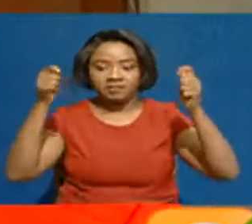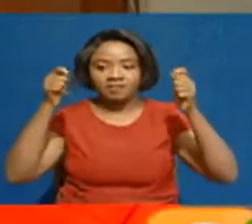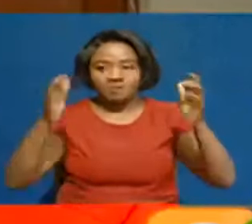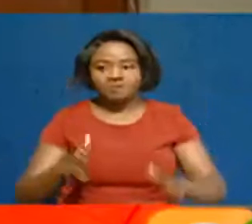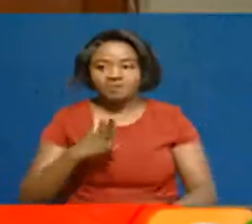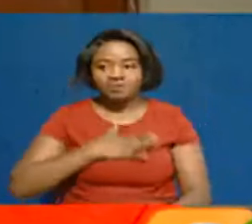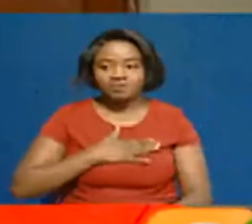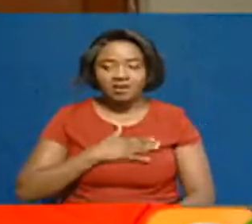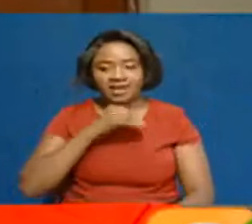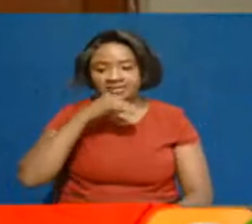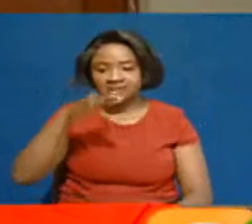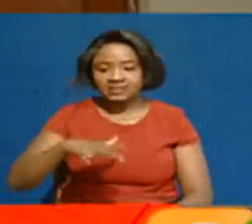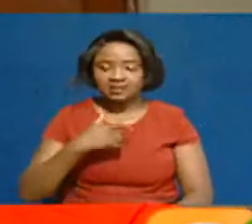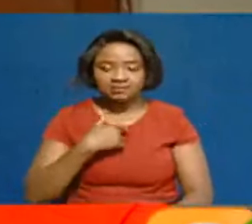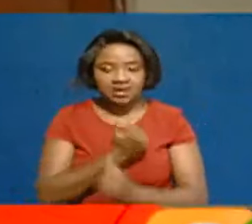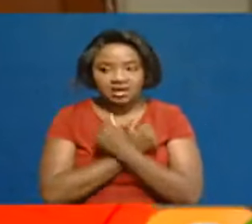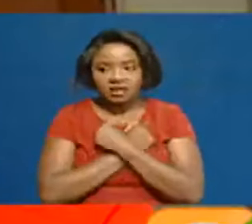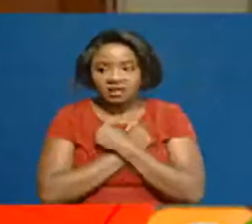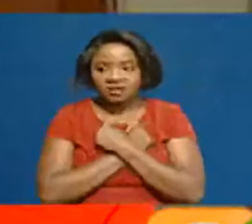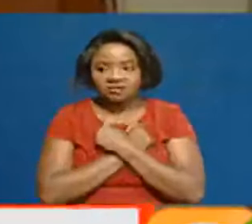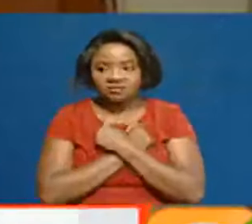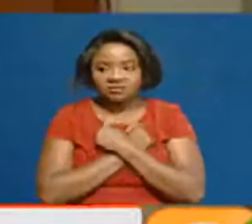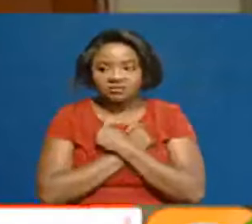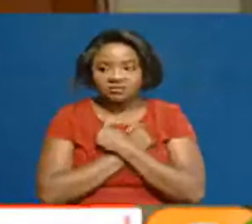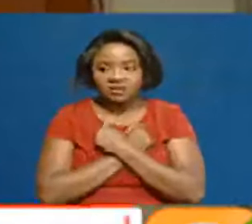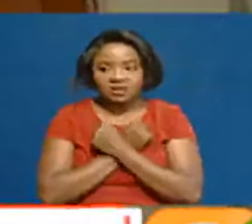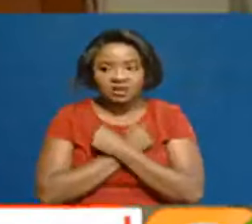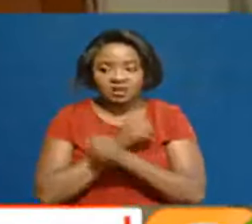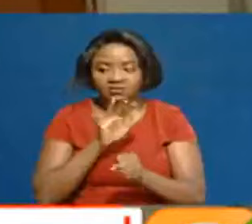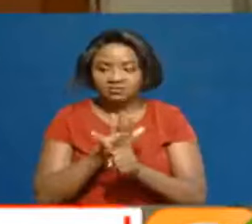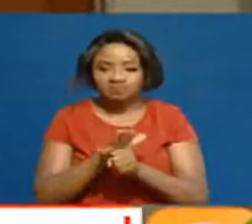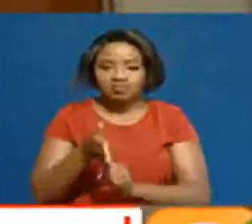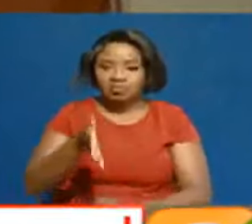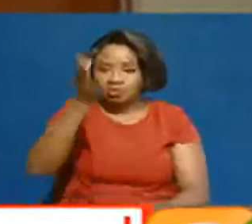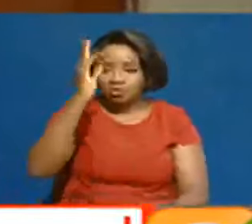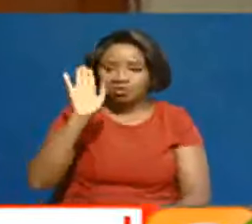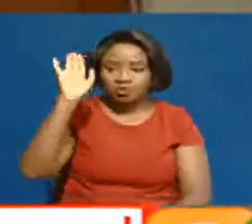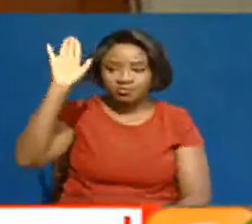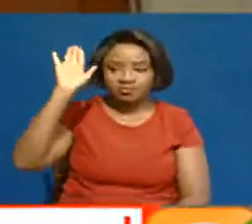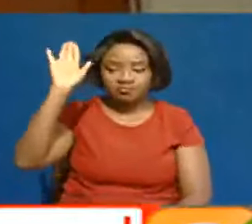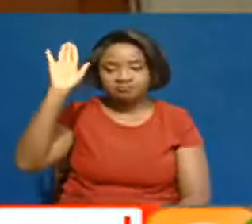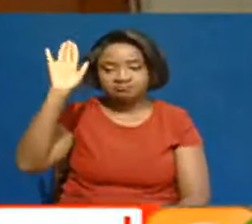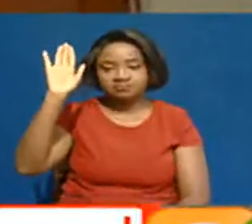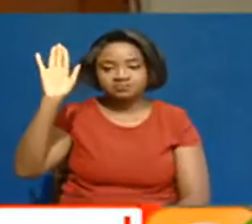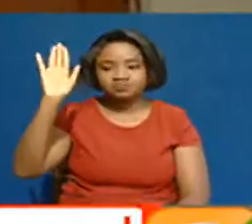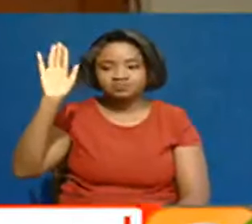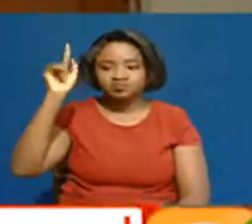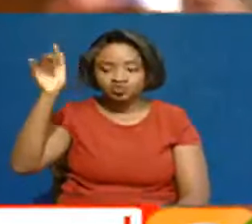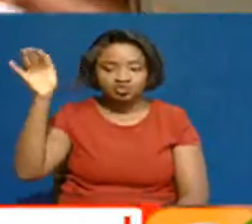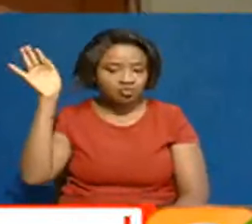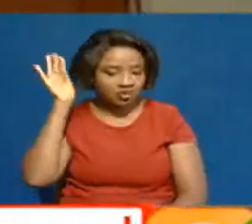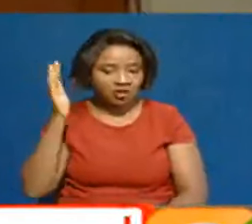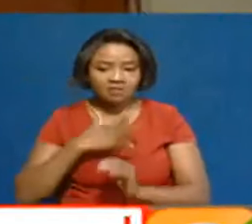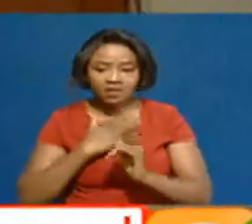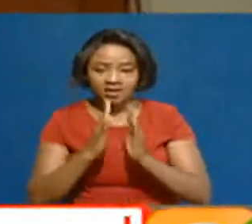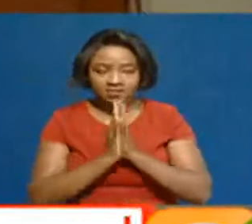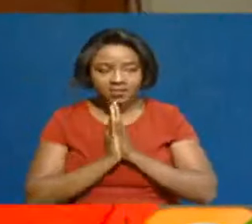wangu nampenda sana sana. Mungu aliye binguni ambaye anasikia